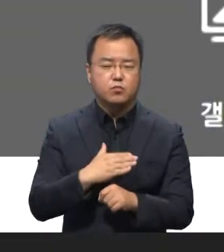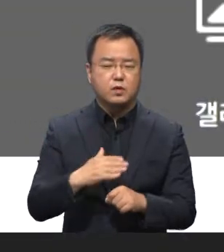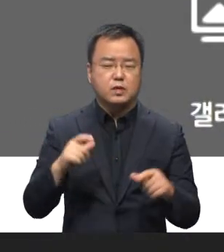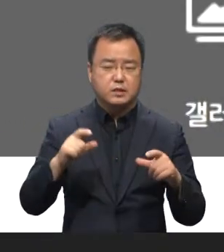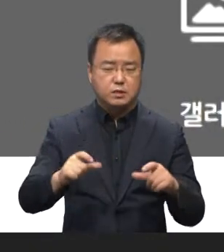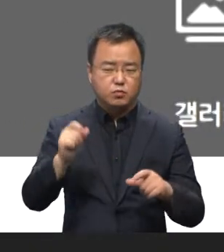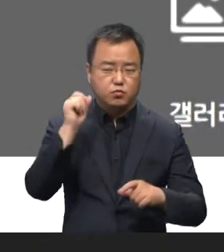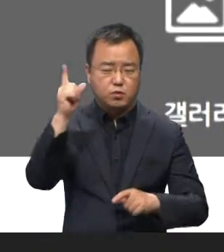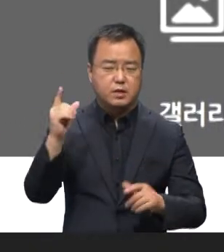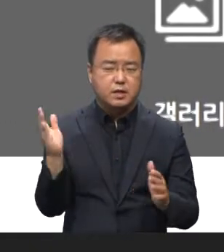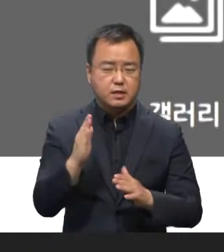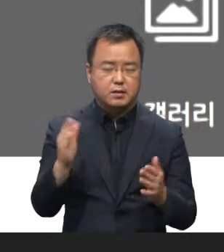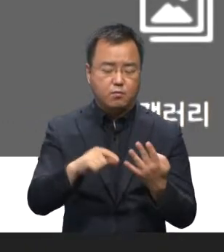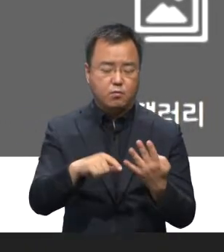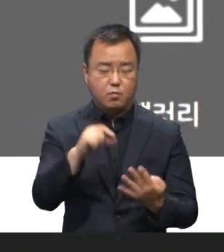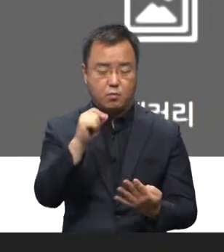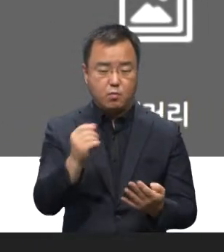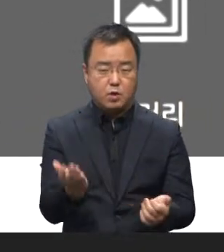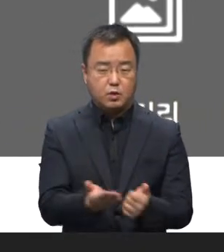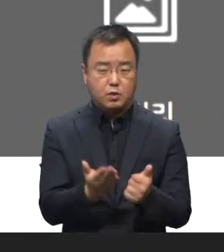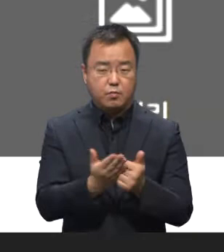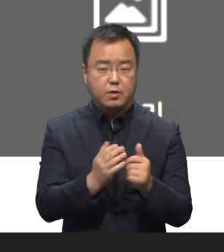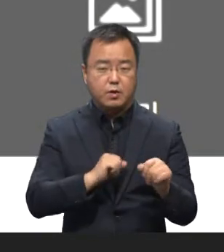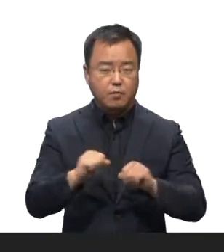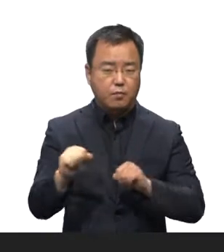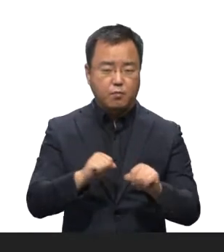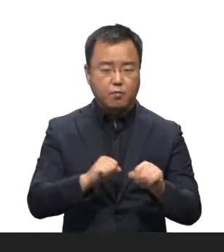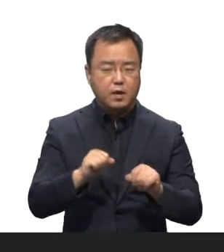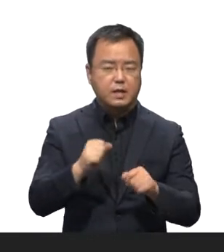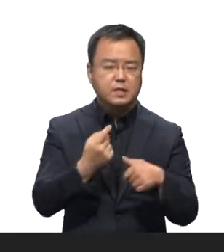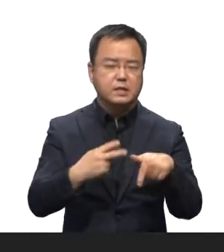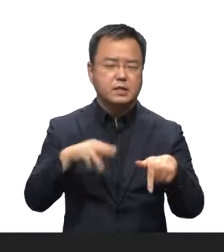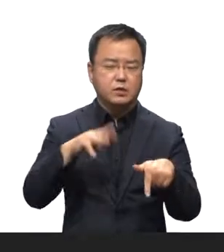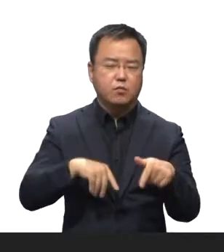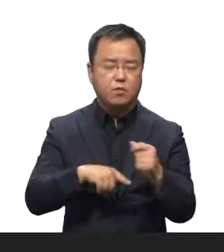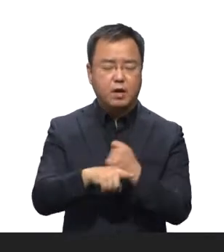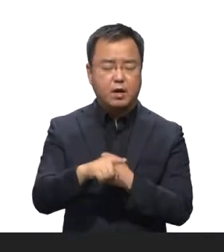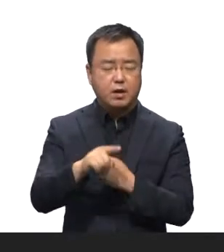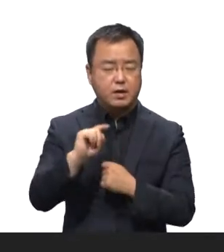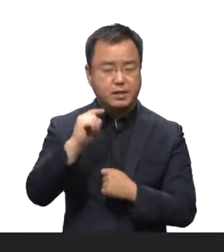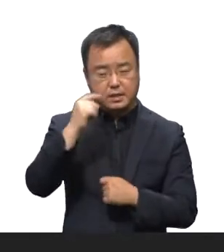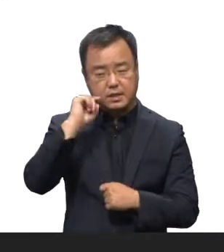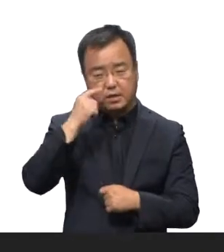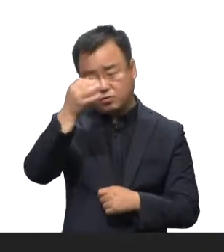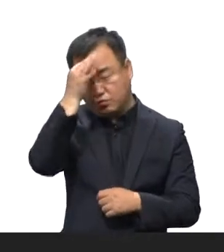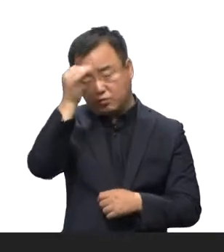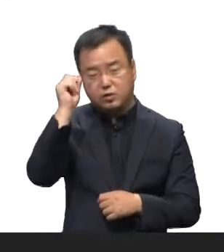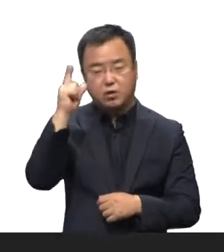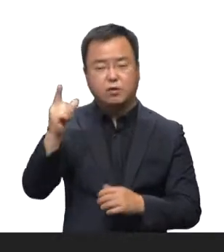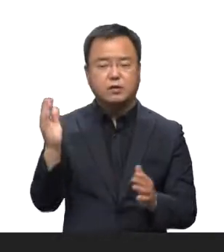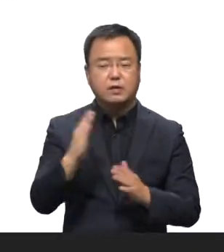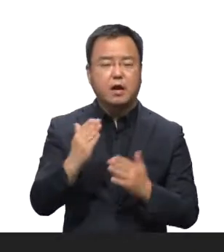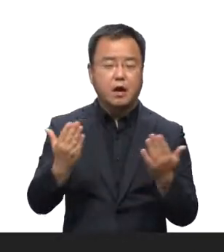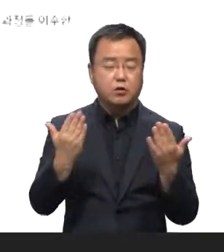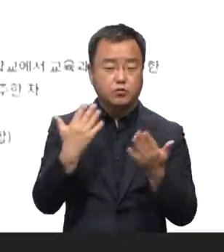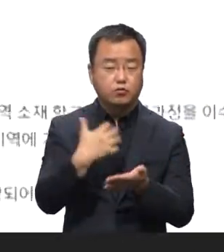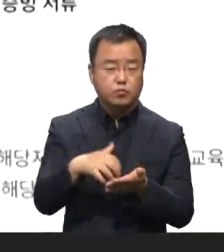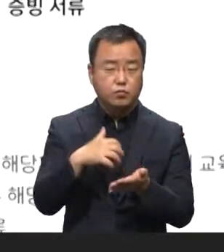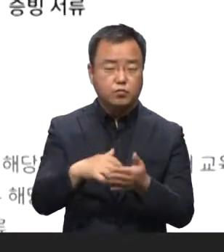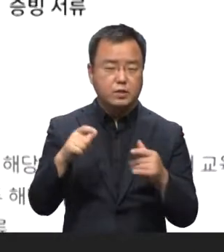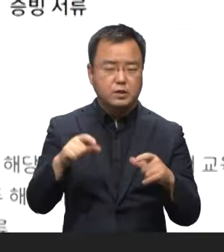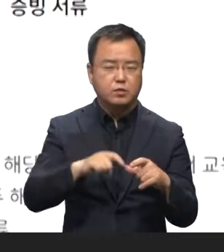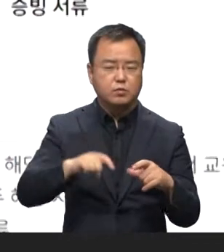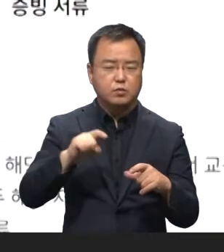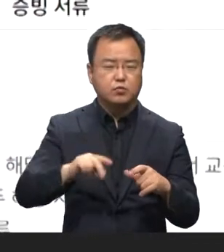인천 과학의 수 영재학교 u2 에 따라 이 학교는 최대 스물 여섯 명까지 지역 인재를 뽑을 수 있습니다